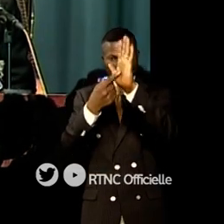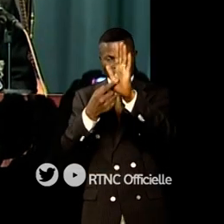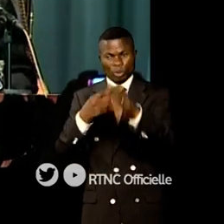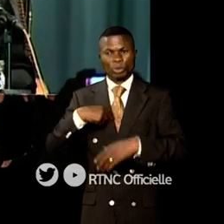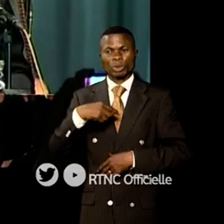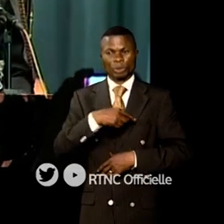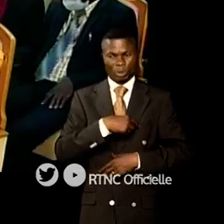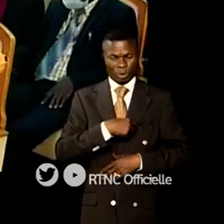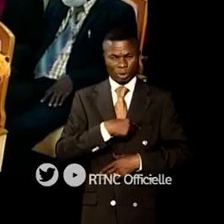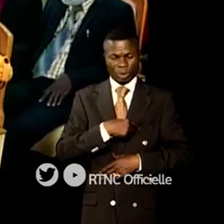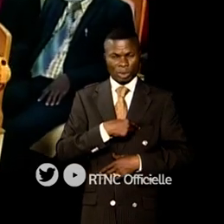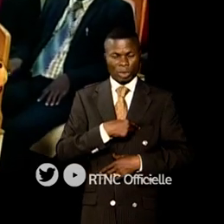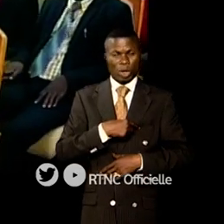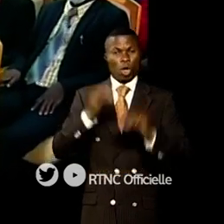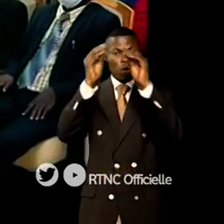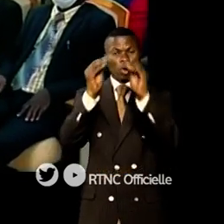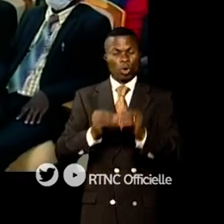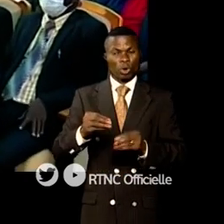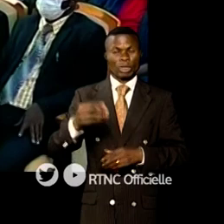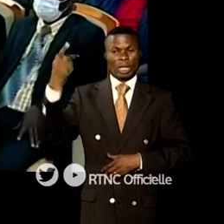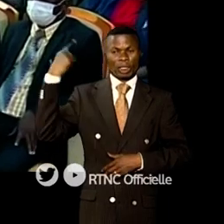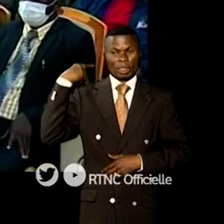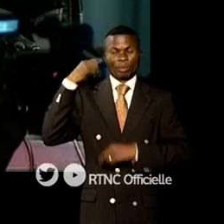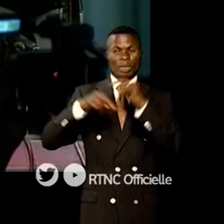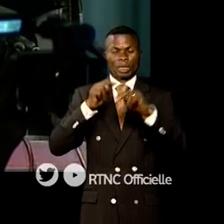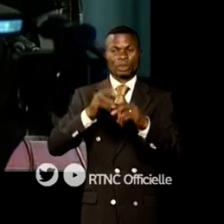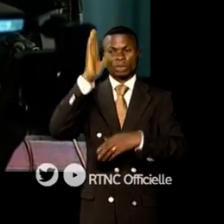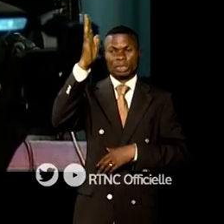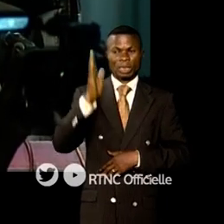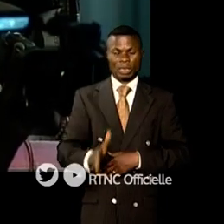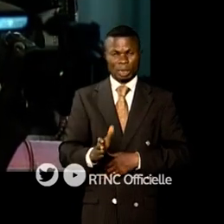que sur 500 députés nationaux,